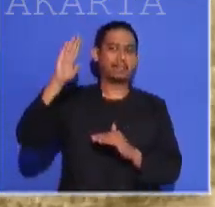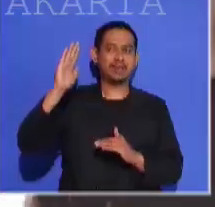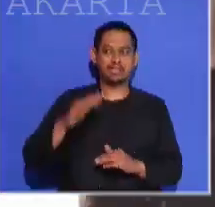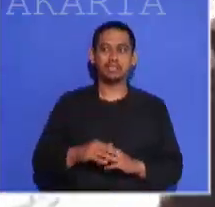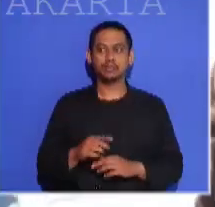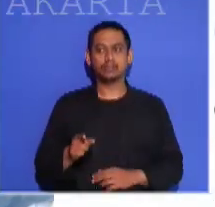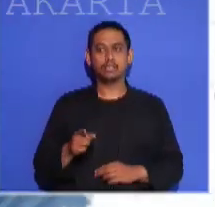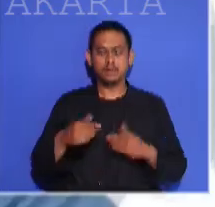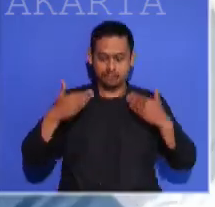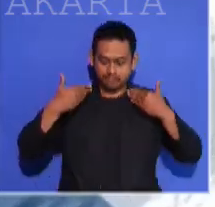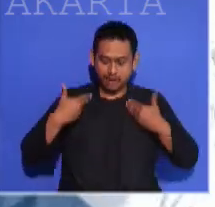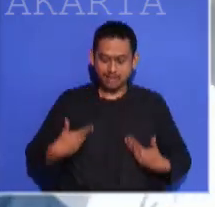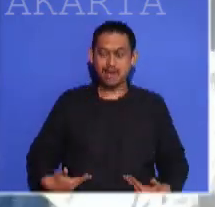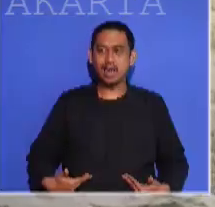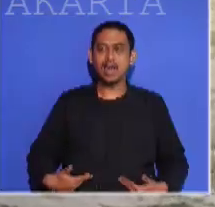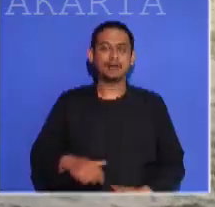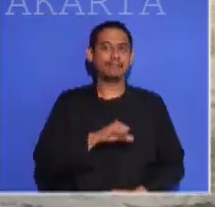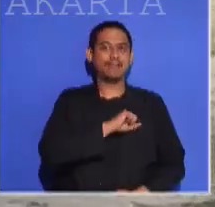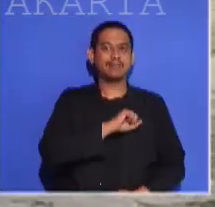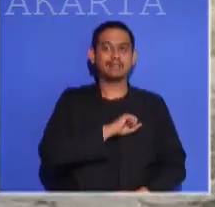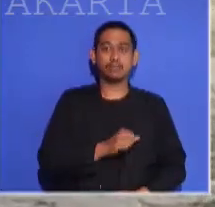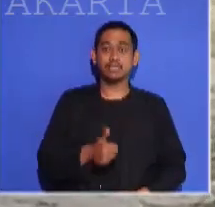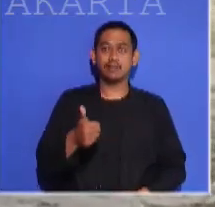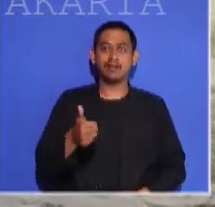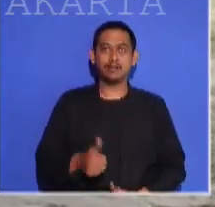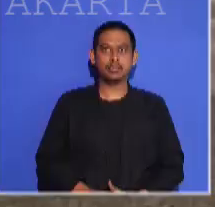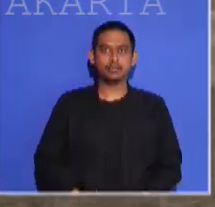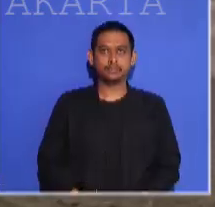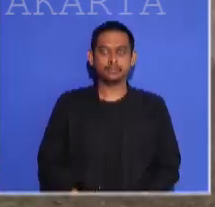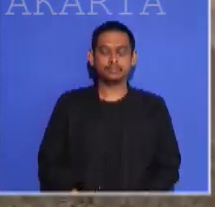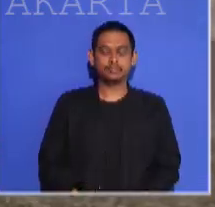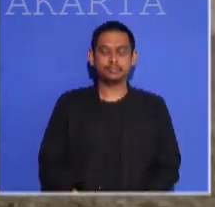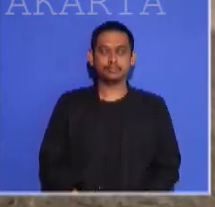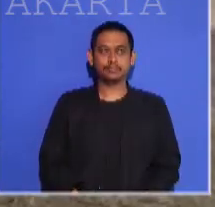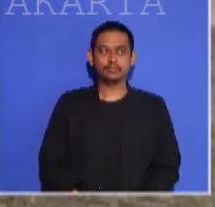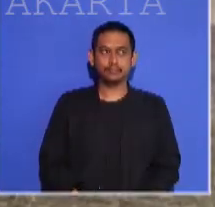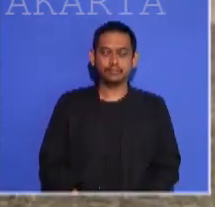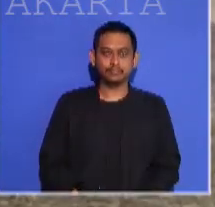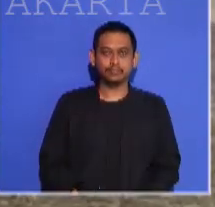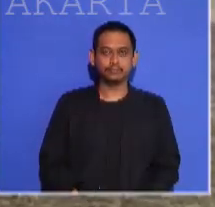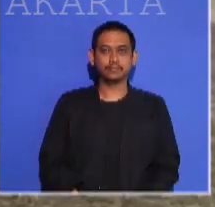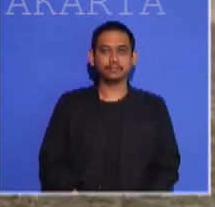nasionalisme dan patriotisme generasi mudaikan melapkan dari Kulon Pro